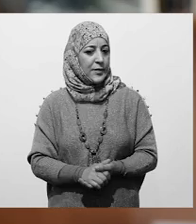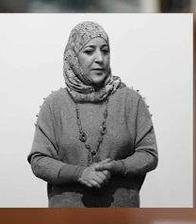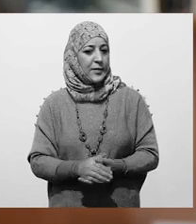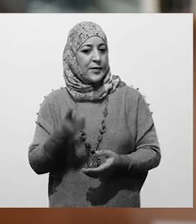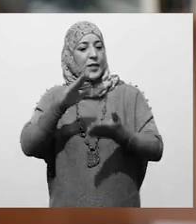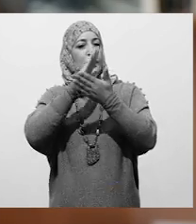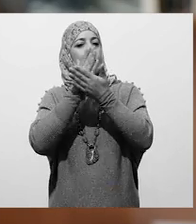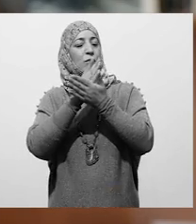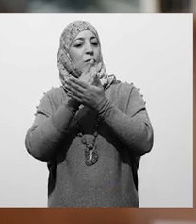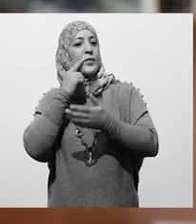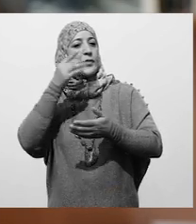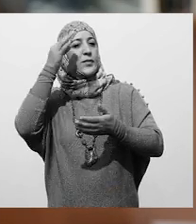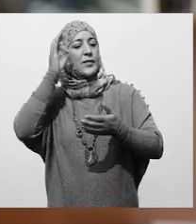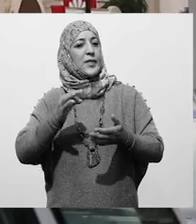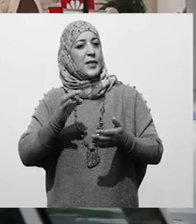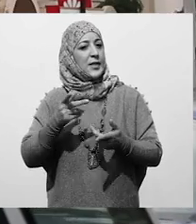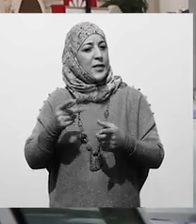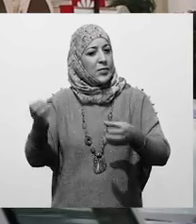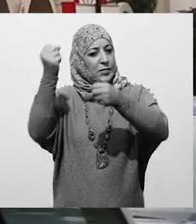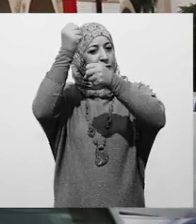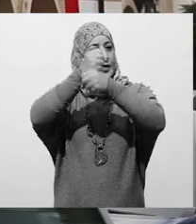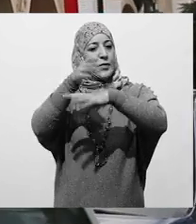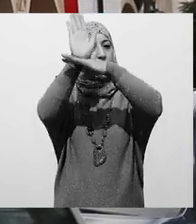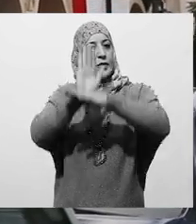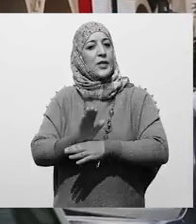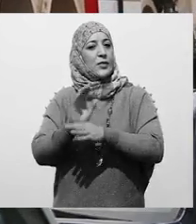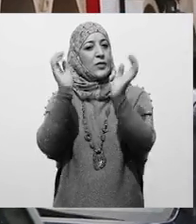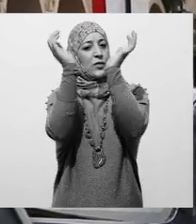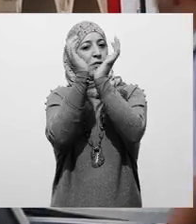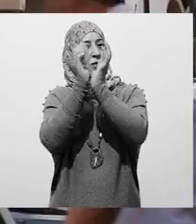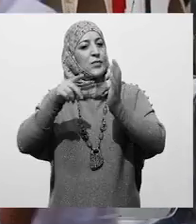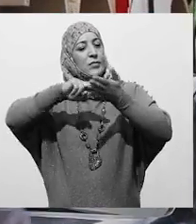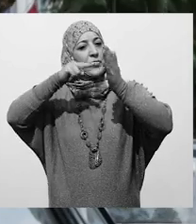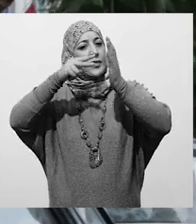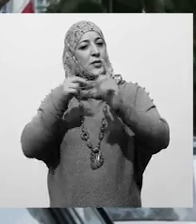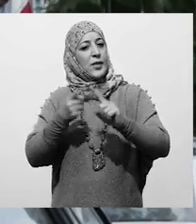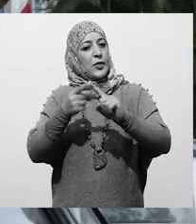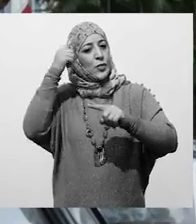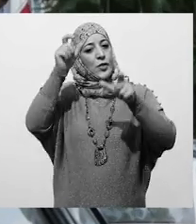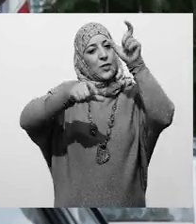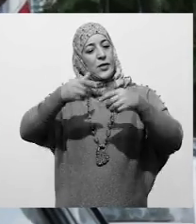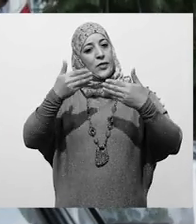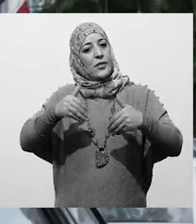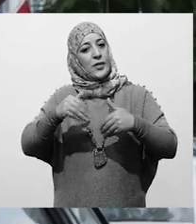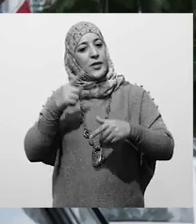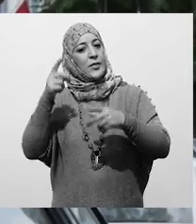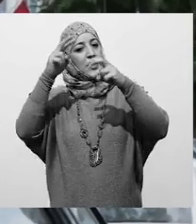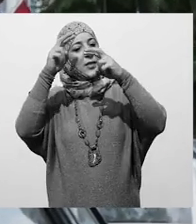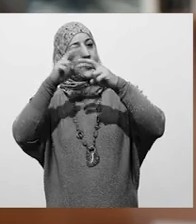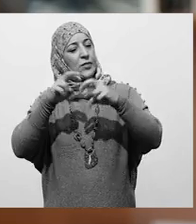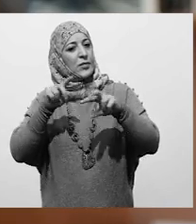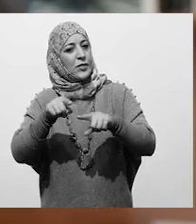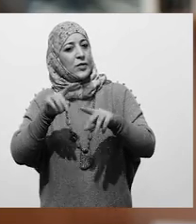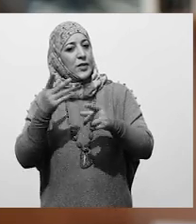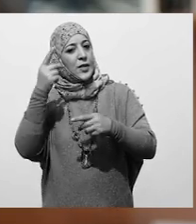Dans le cadre du projet Decide, nous avons aussi élaboré une recherche qui porte sur la protection sociale, qui est une thématique très importante aujourd'hui pour les personnes handicapées.